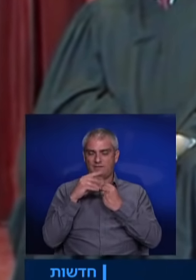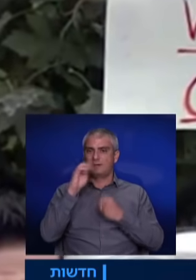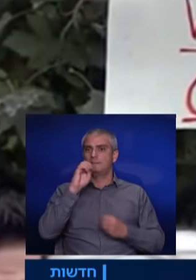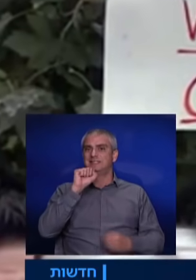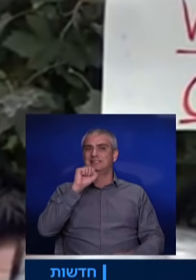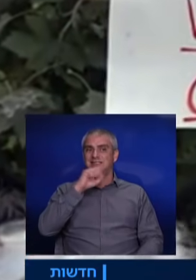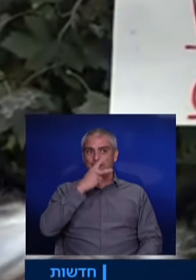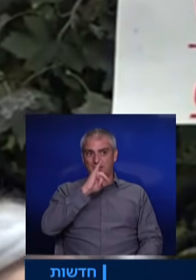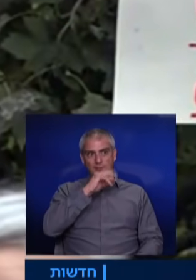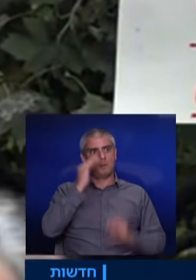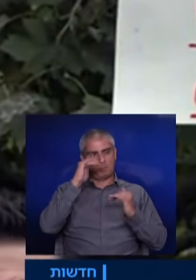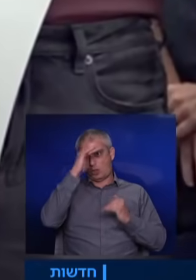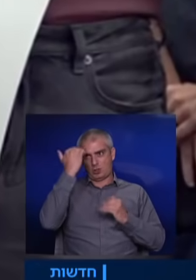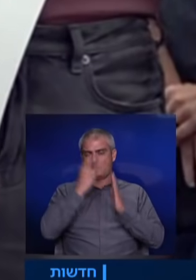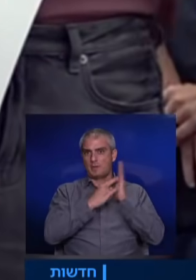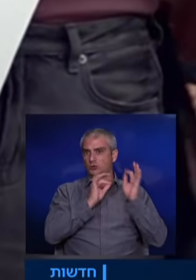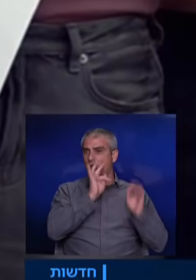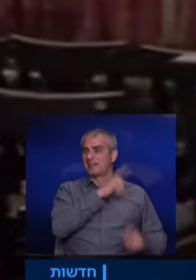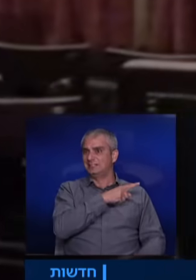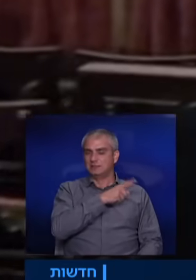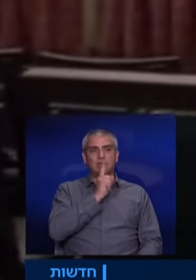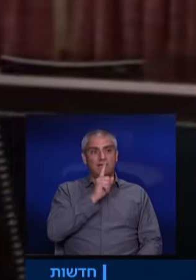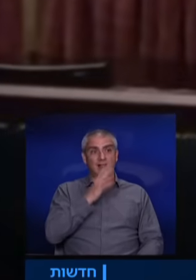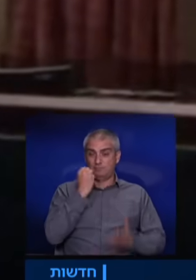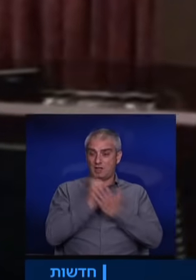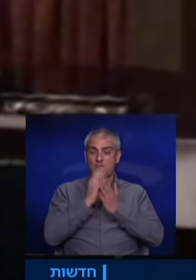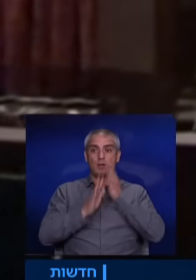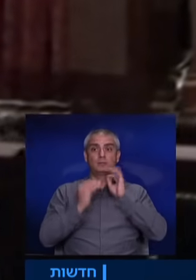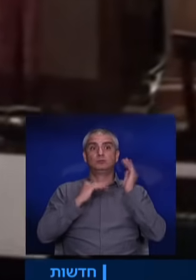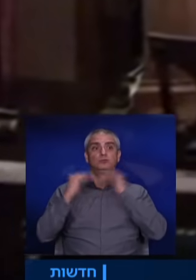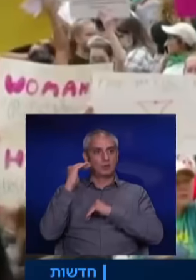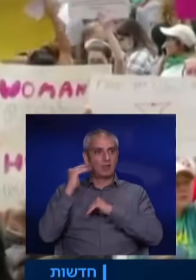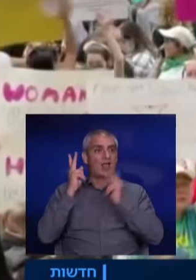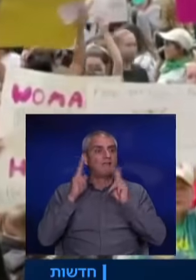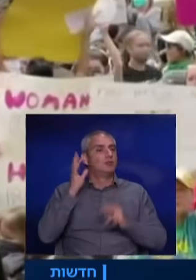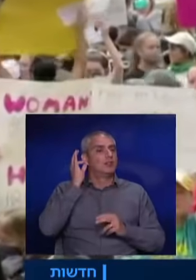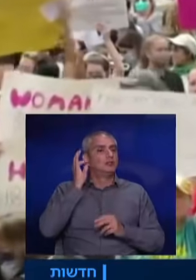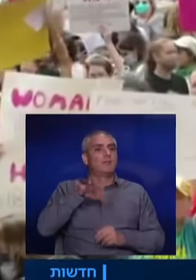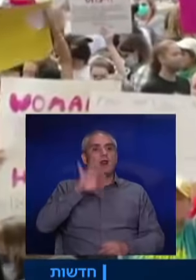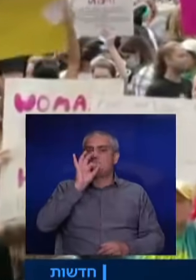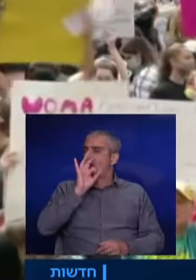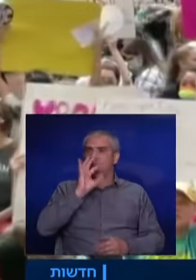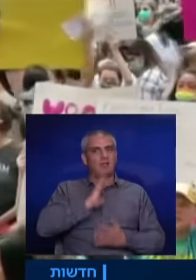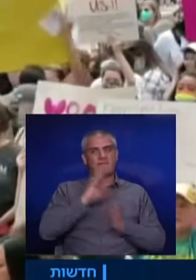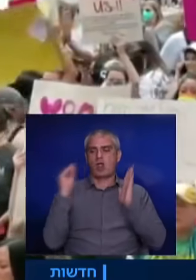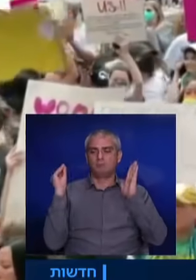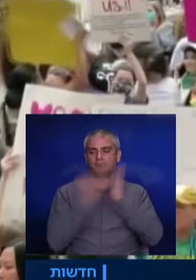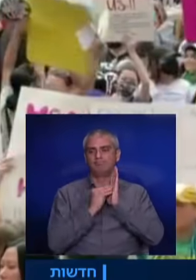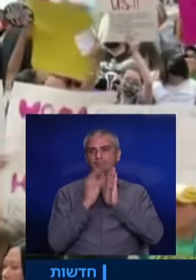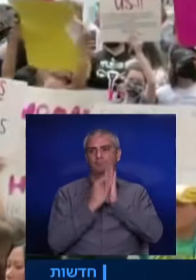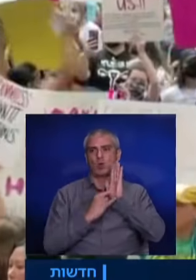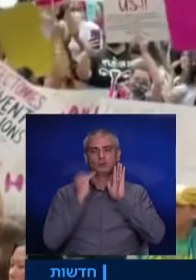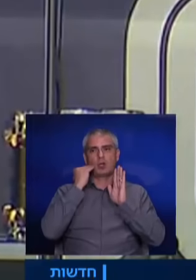הפעם. הוא פחות מחמיר מהחוק הטקסני, אבל אם יעבור בבית המשפט העליון, האפשרות של נשים לבחור כבר לא תהיה מוגנת